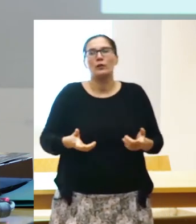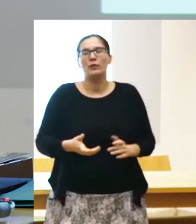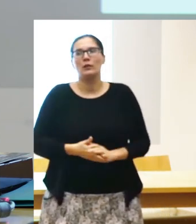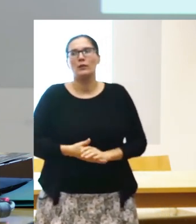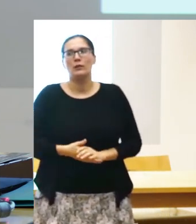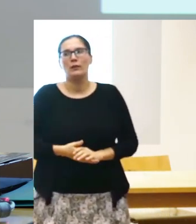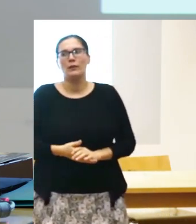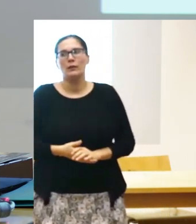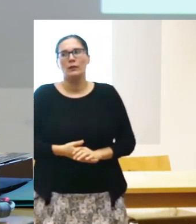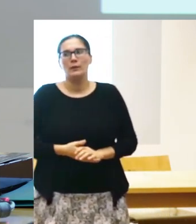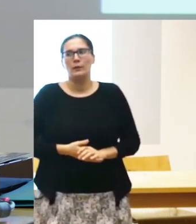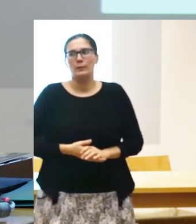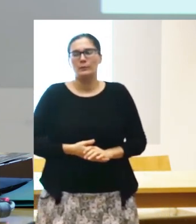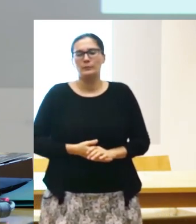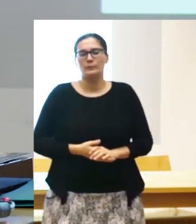nejenom